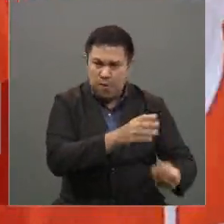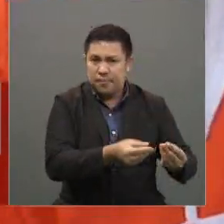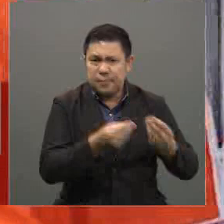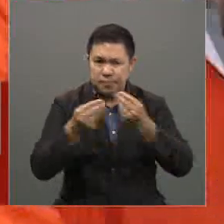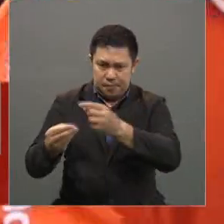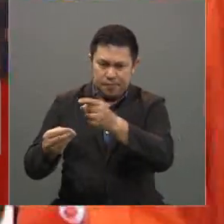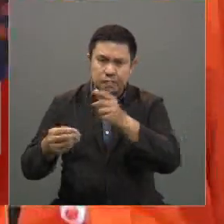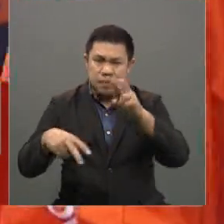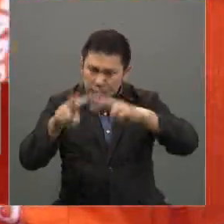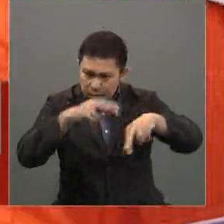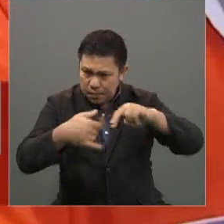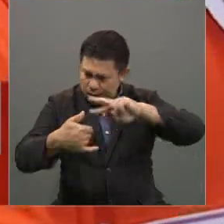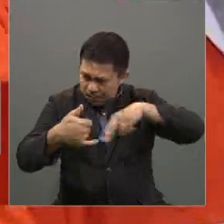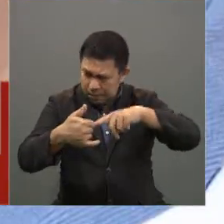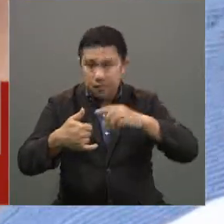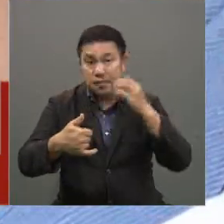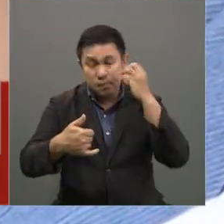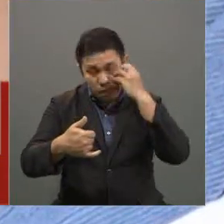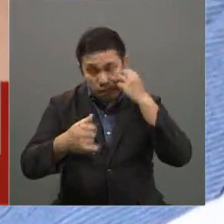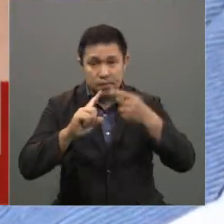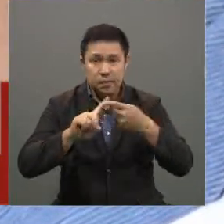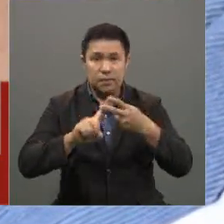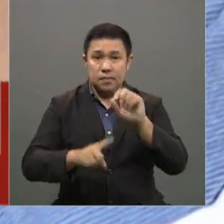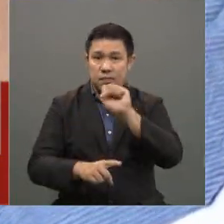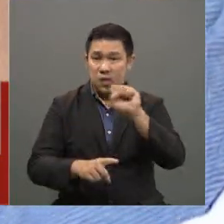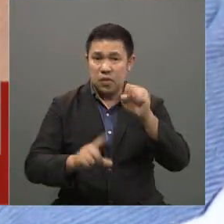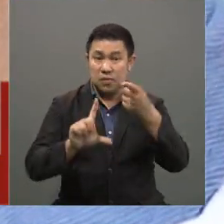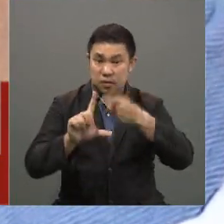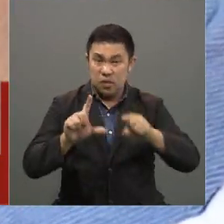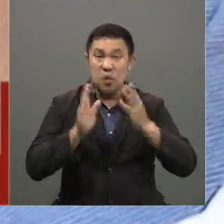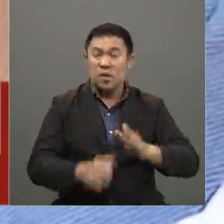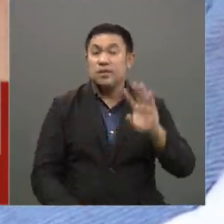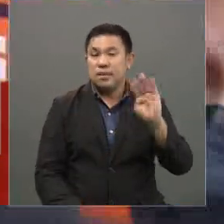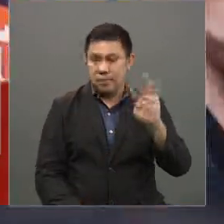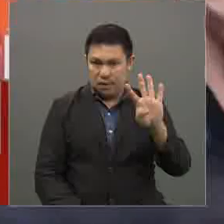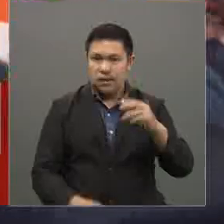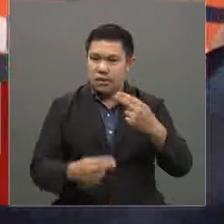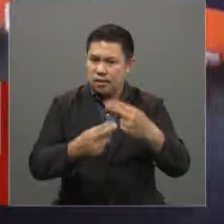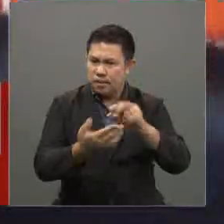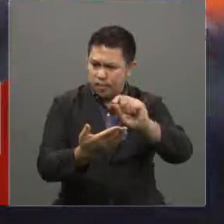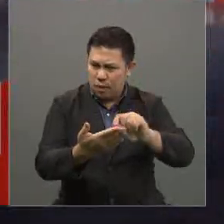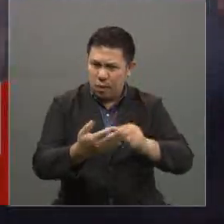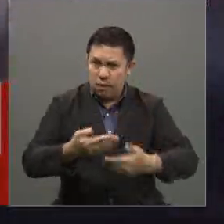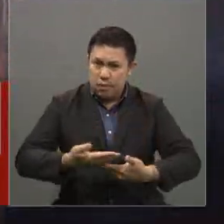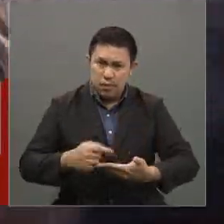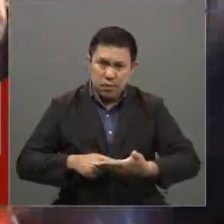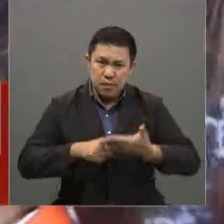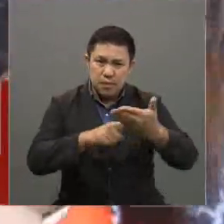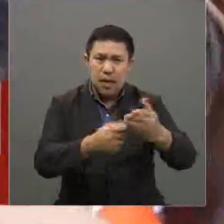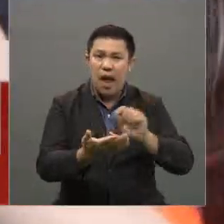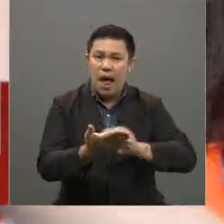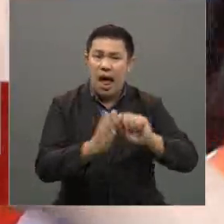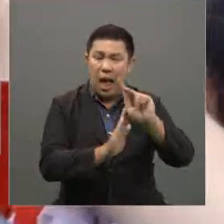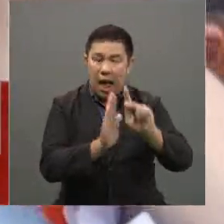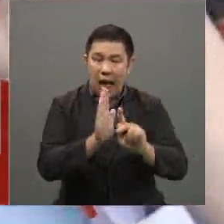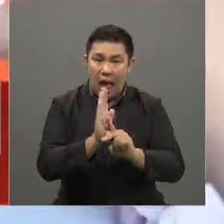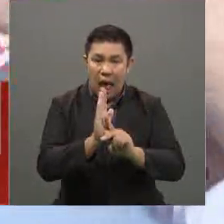จริยธรรมทั้งนายพิธาแล้วก็สสพรรคเ้าไกล 40 4คนที่ร่วมลงชื่อเสนอร่างแก้ไขพระราชบัญญัติประมวล